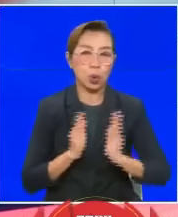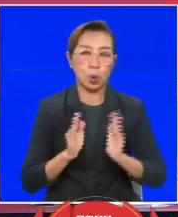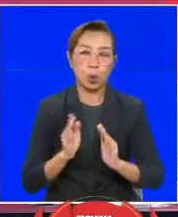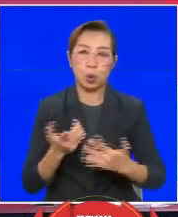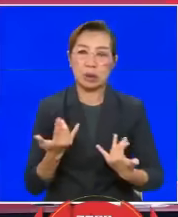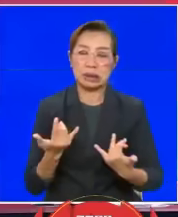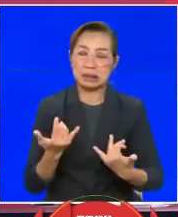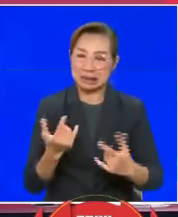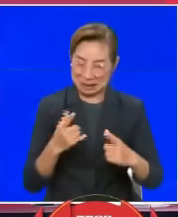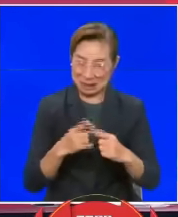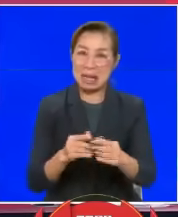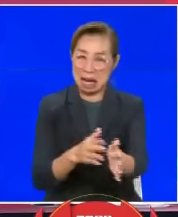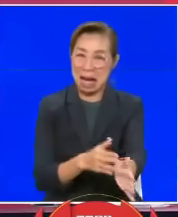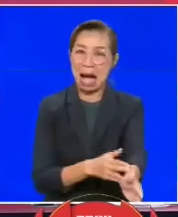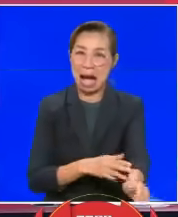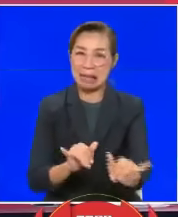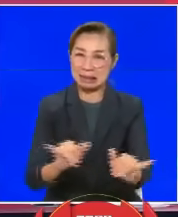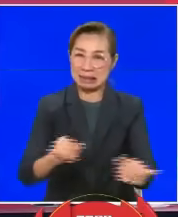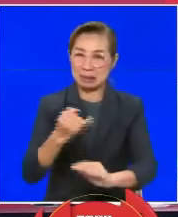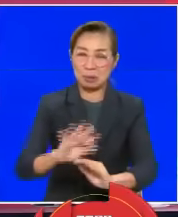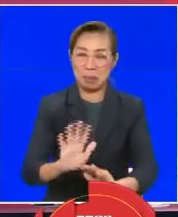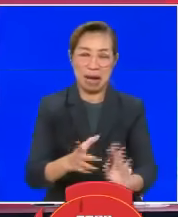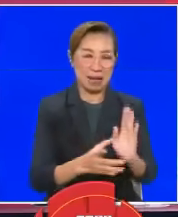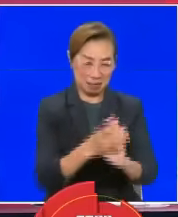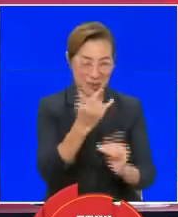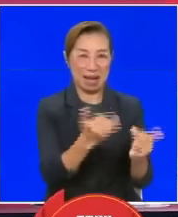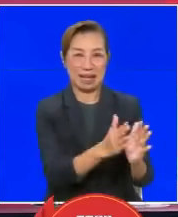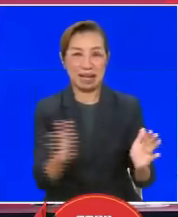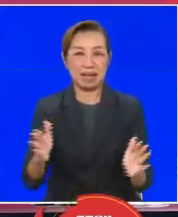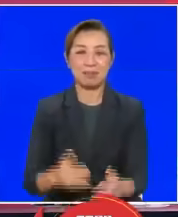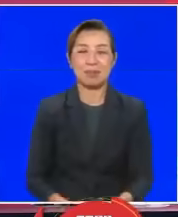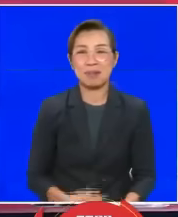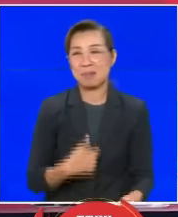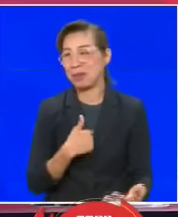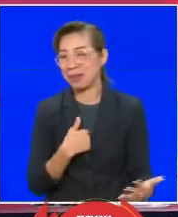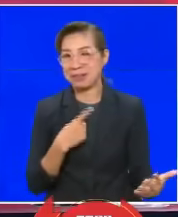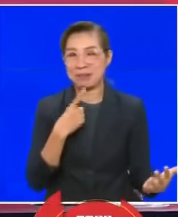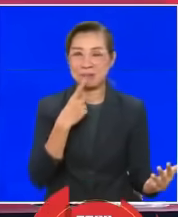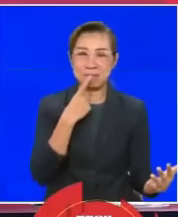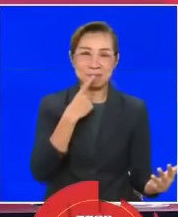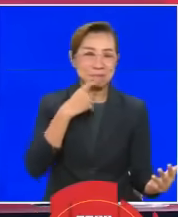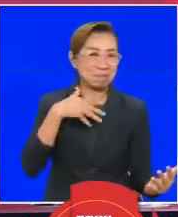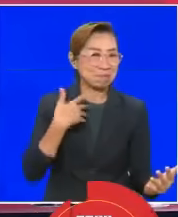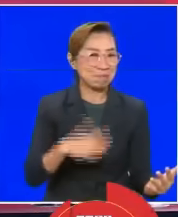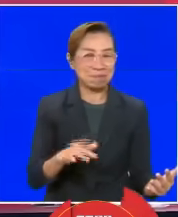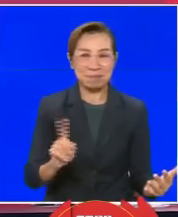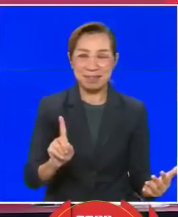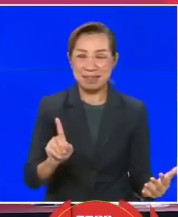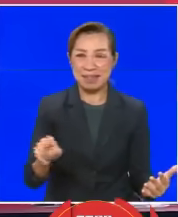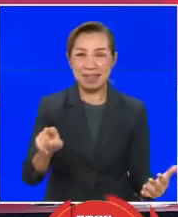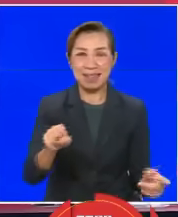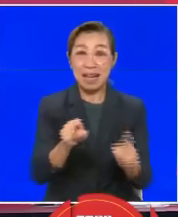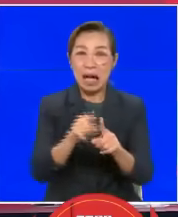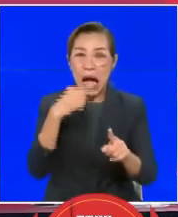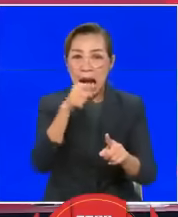ยาวโหนี่คือบอกแล้วทั้งสัปดาห์คือผมพูดไม่ออกคือใครเอาคำสั่งไปให้